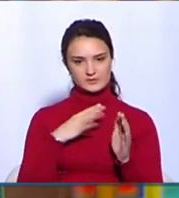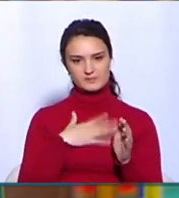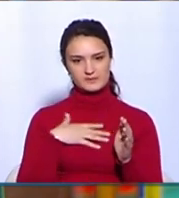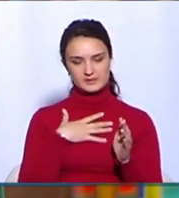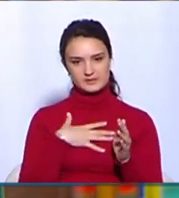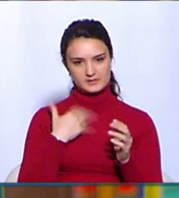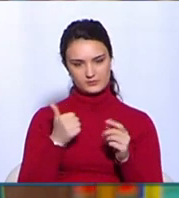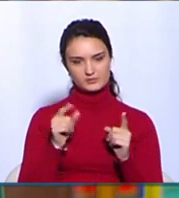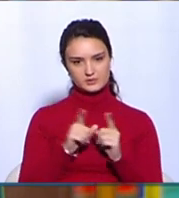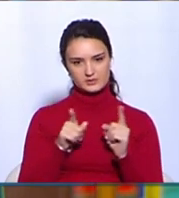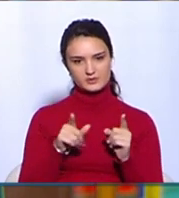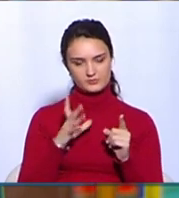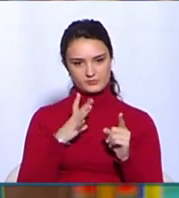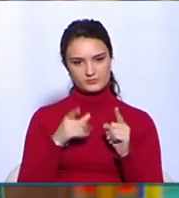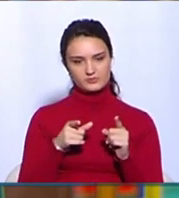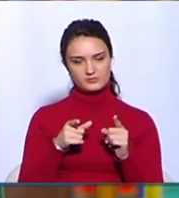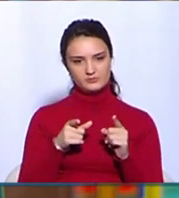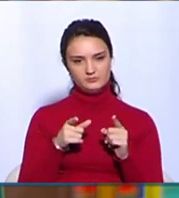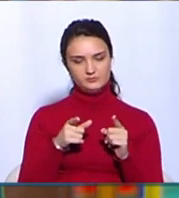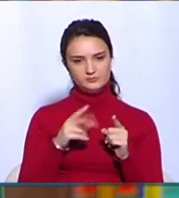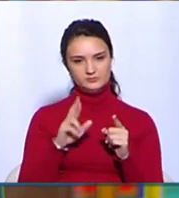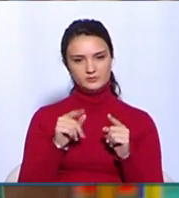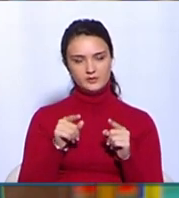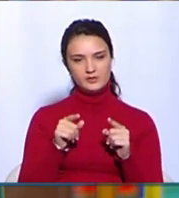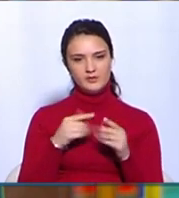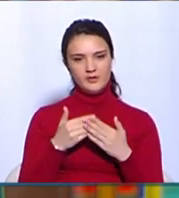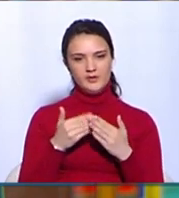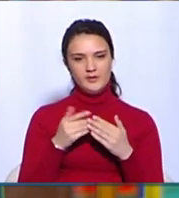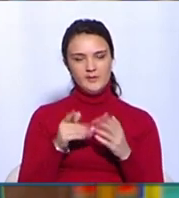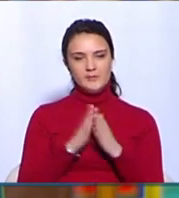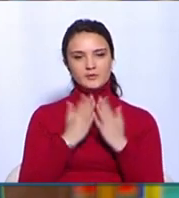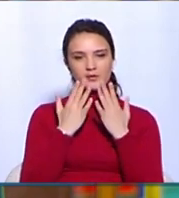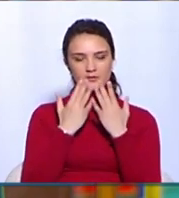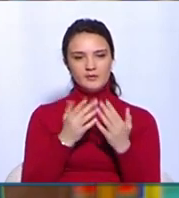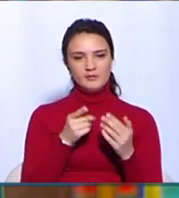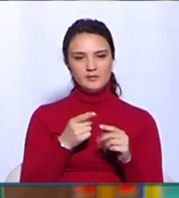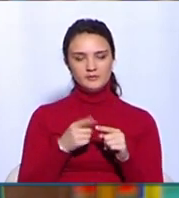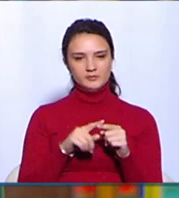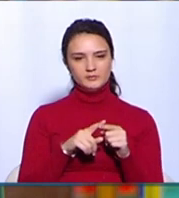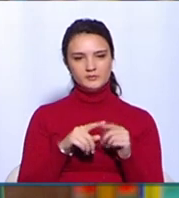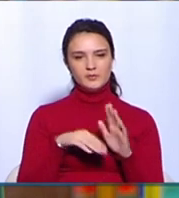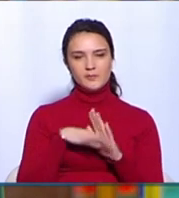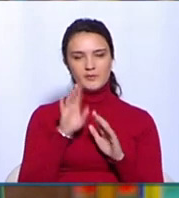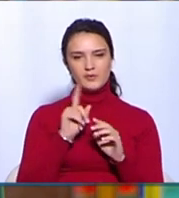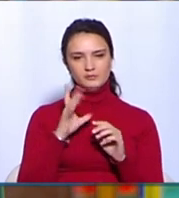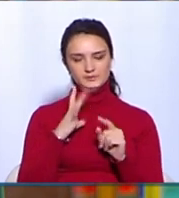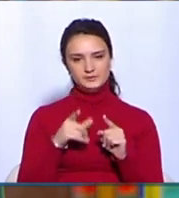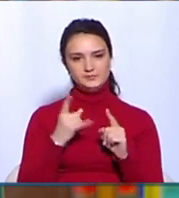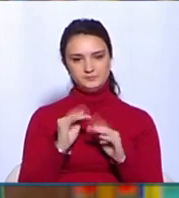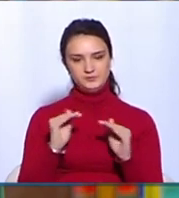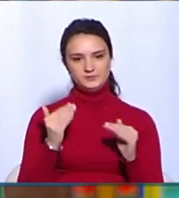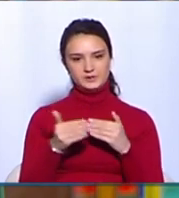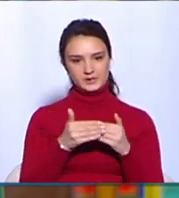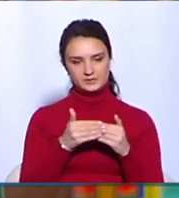დეპრესია, როგორც ასეთი ფონი იყოს დეპრესიული და იქ დაუშვათ მოთხოვნილებები უფრო რომ იყო